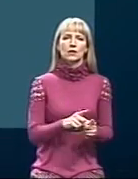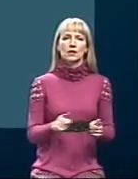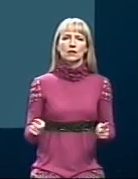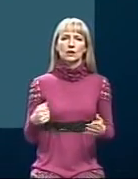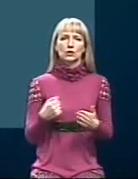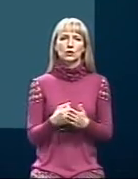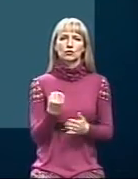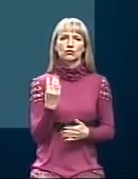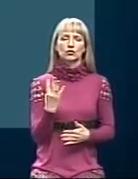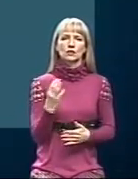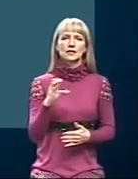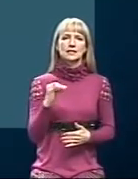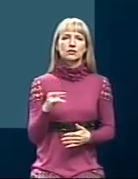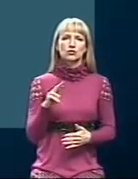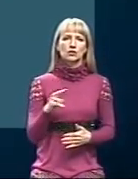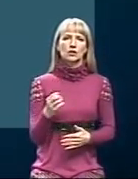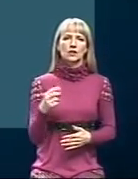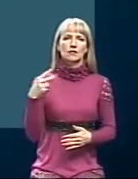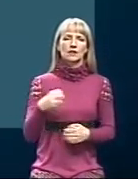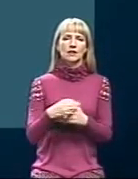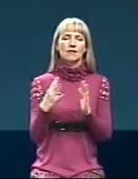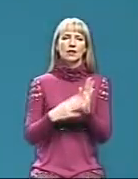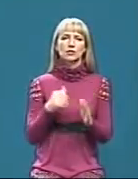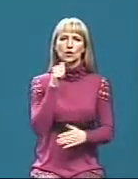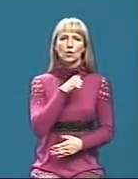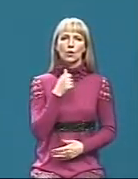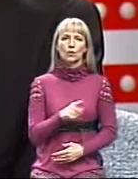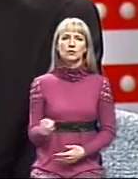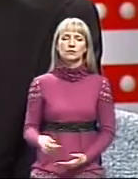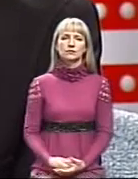до 14 січня 2019 року.